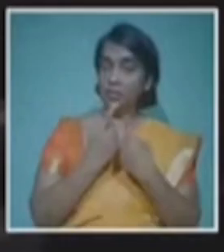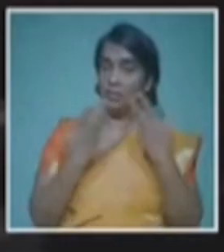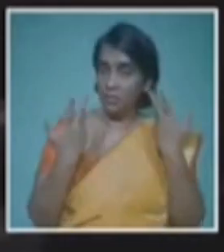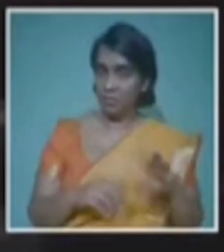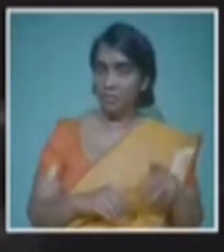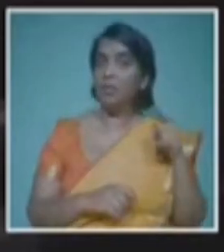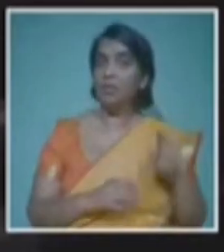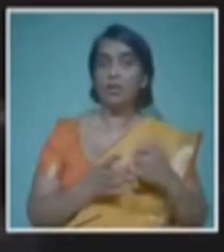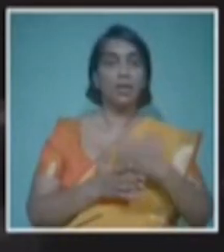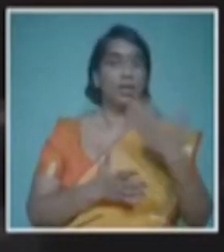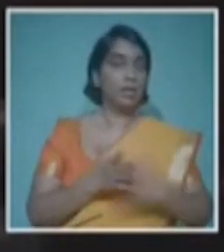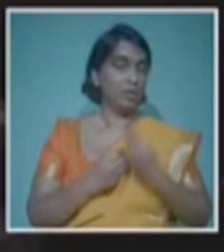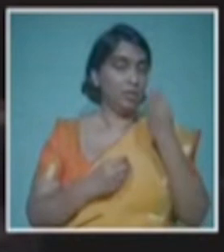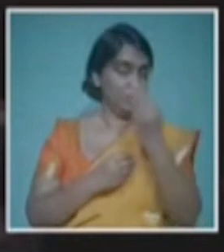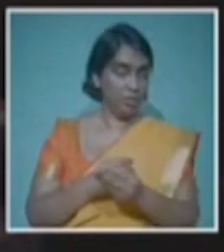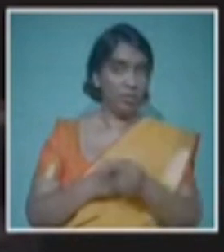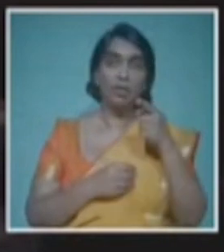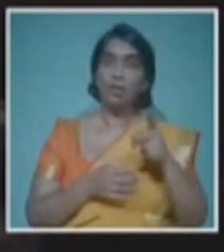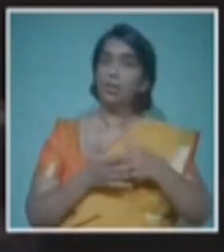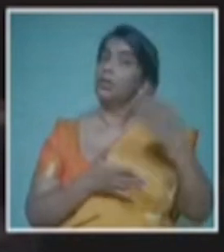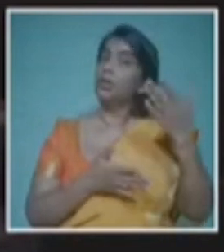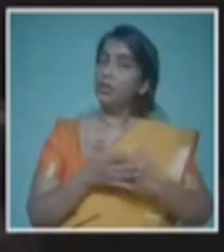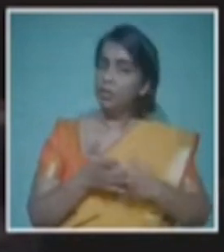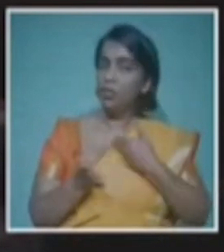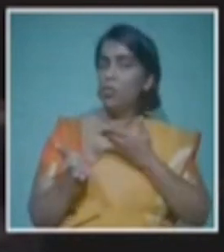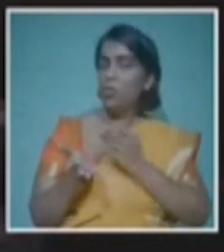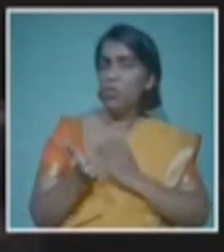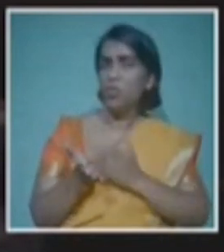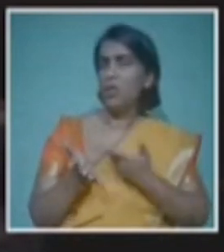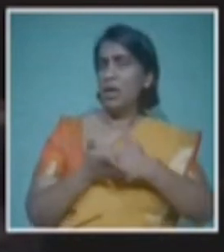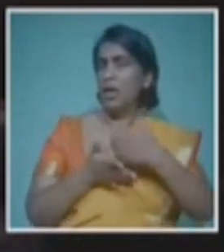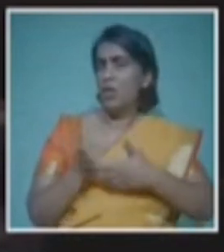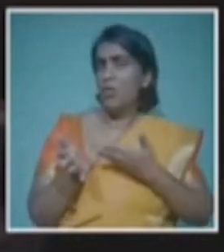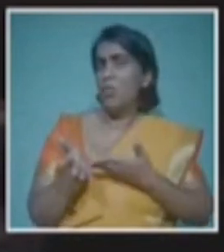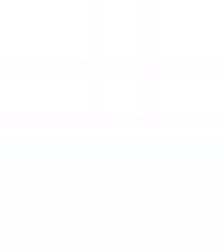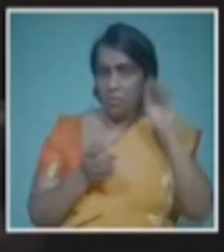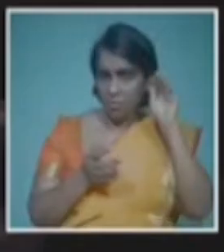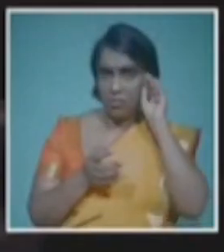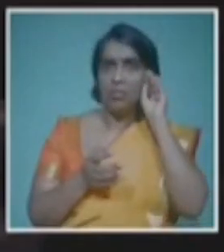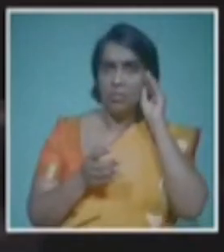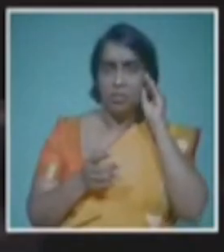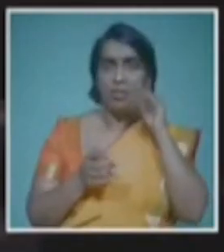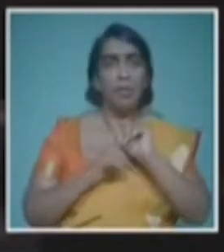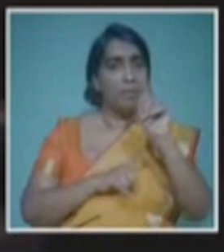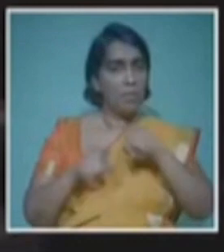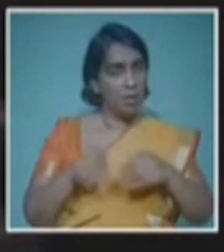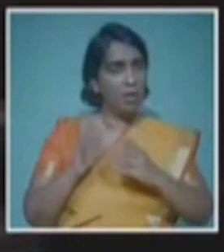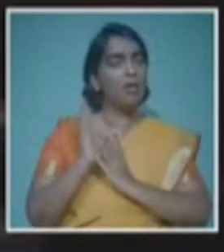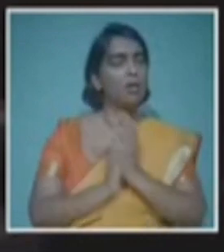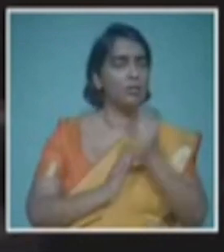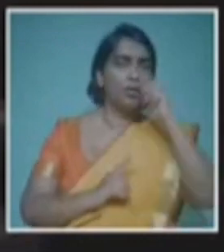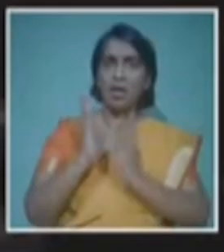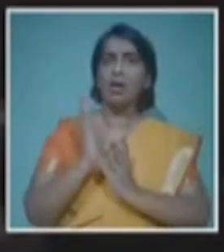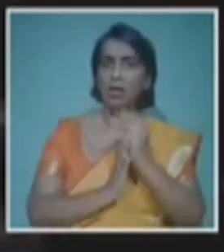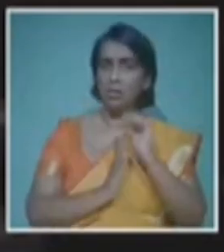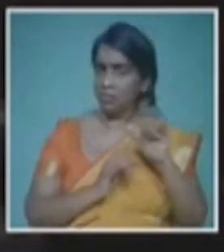කරලා ඒකේ වාර්තාව දුන්නම ඒ වාර්තාව ගැන දැනගන්න මොනවද ඒ වාර්තාවේ තියෙන කියලා දැනගන්න මේ සභාවටත් අයිතිය තියෙනවා මහජනයටත්